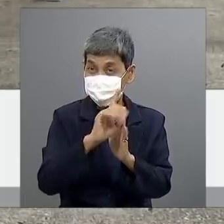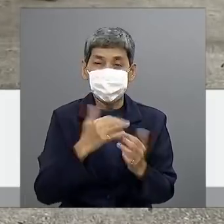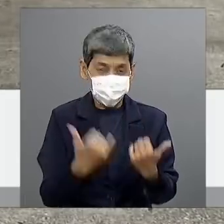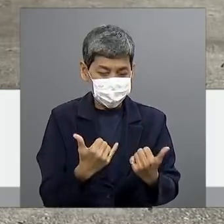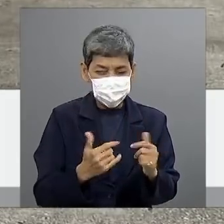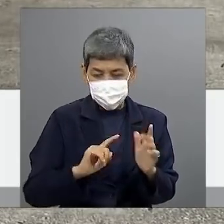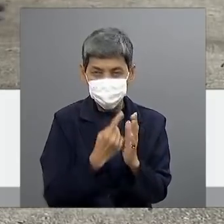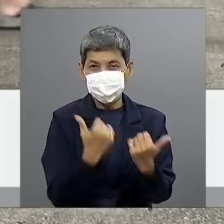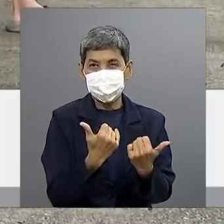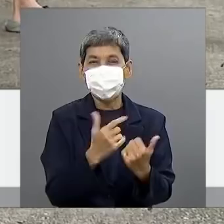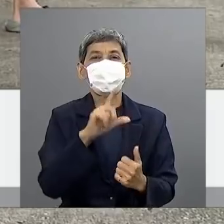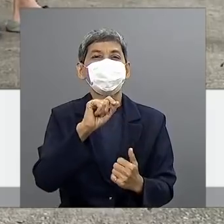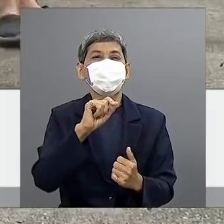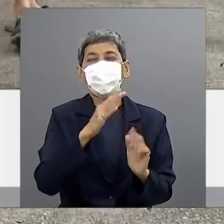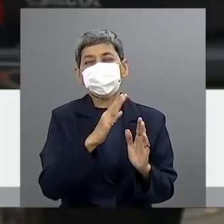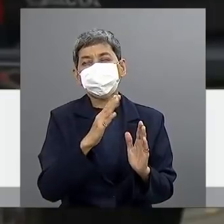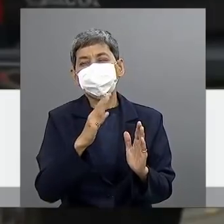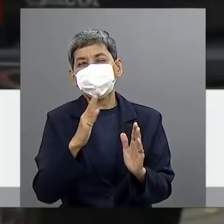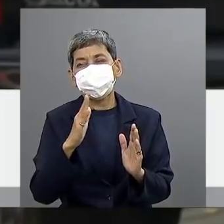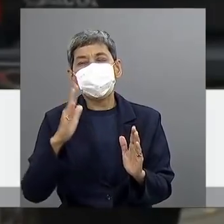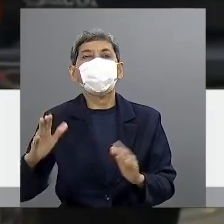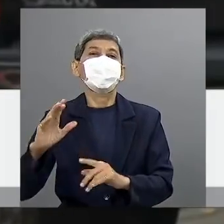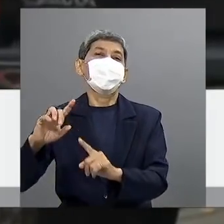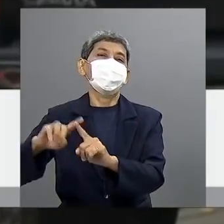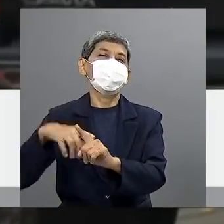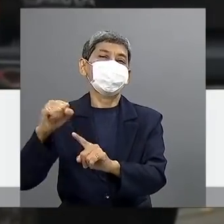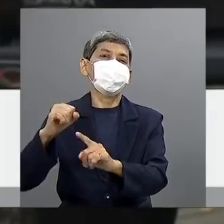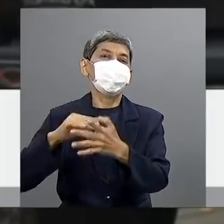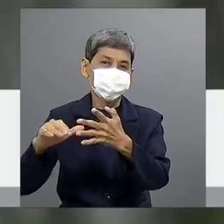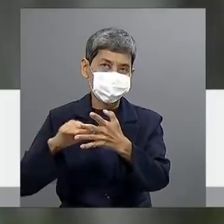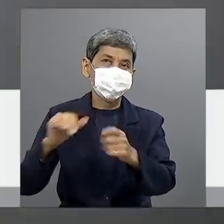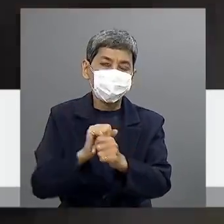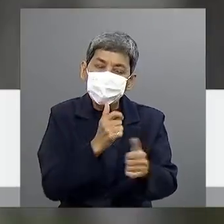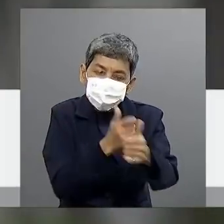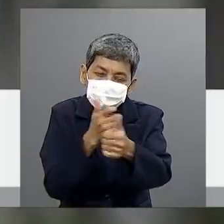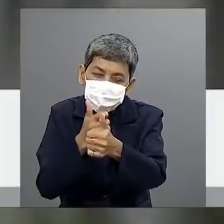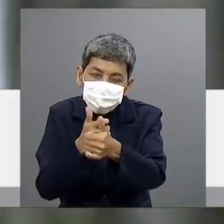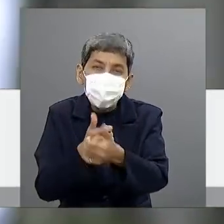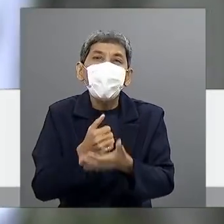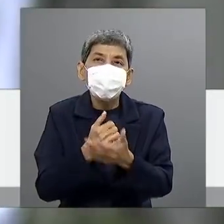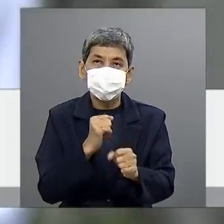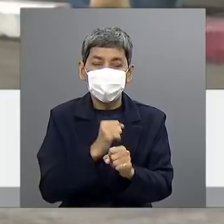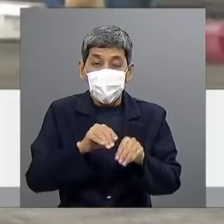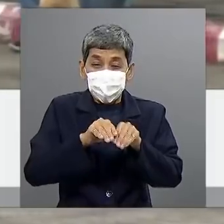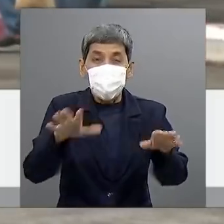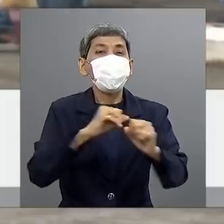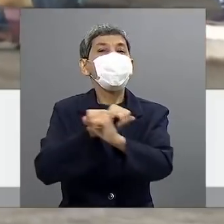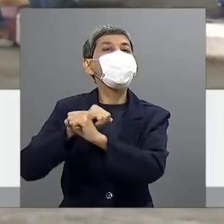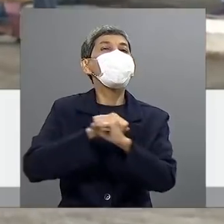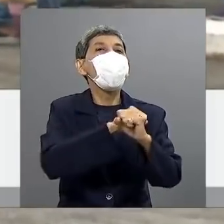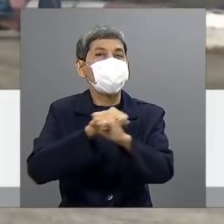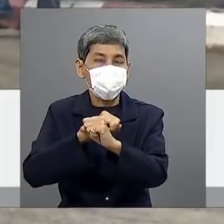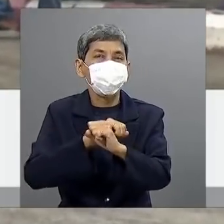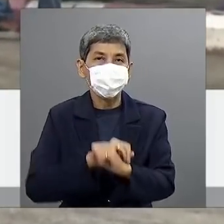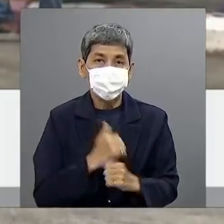20กันยายนจะไปจบกันที่กลางเดือนตุลาคมค่ะเพื่อเป็นการเตรียมความพร้อมลดการระบาดของโรคโควิด-19 ก่อนที่กระทร